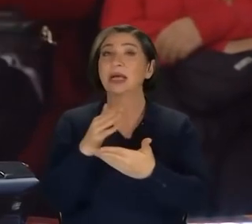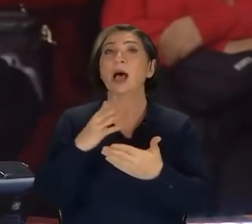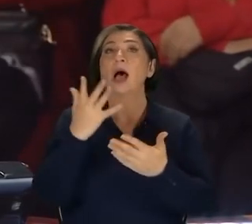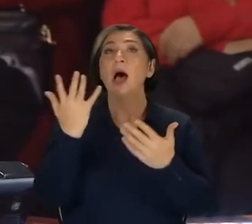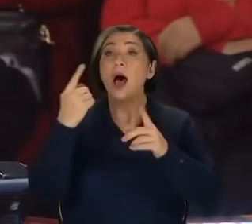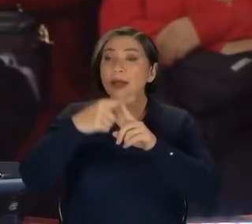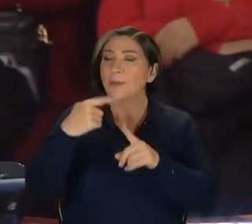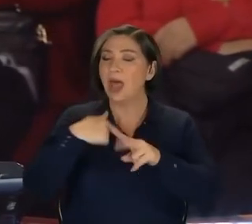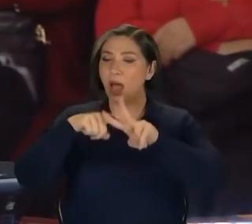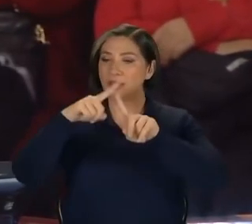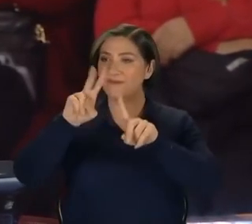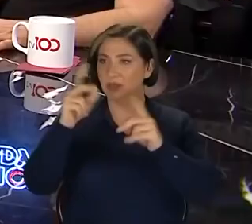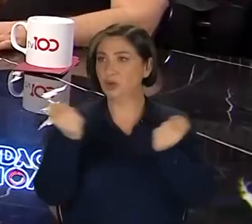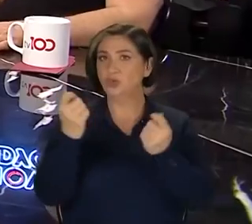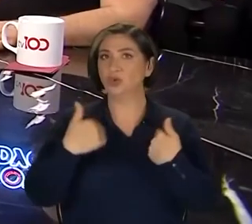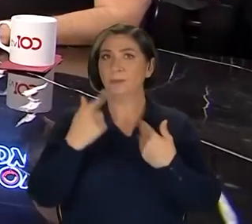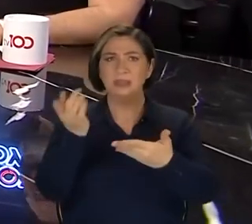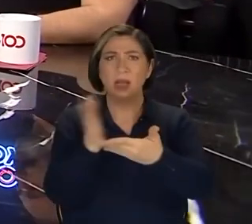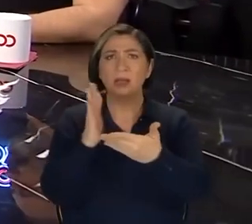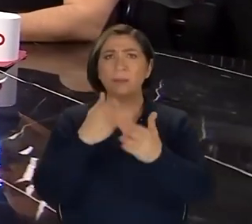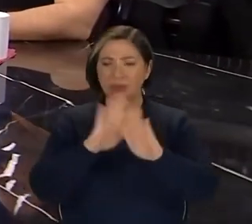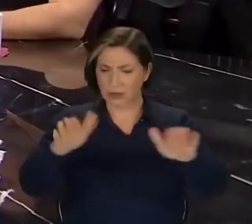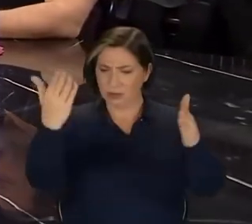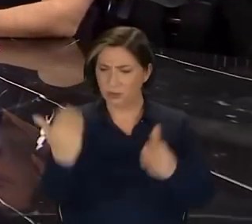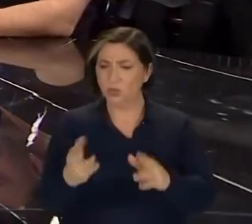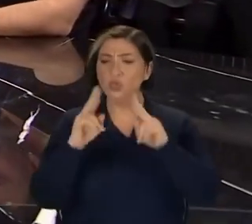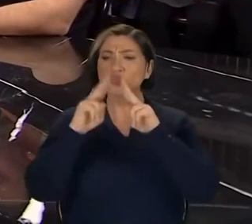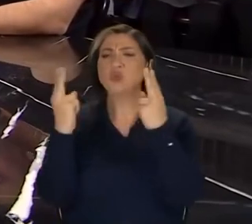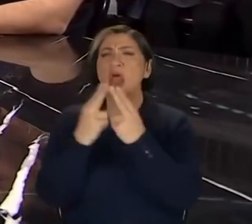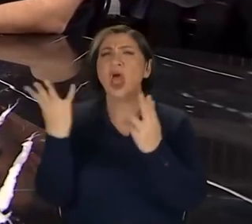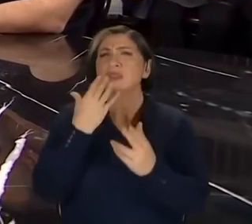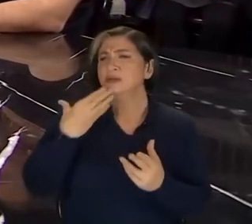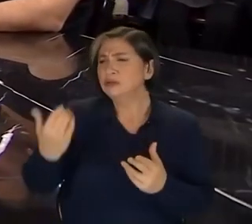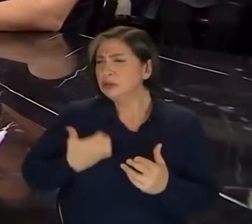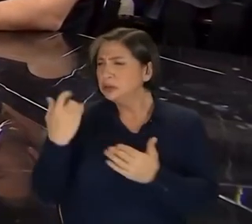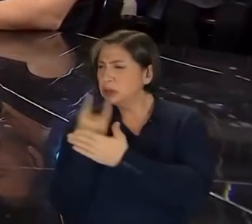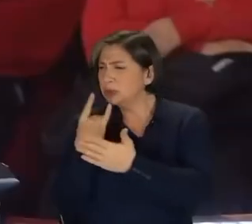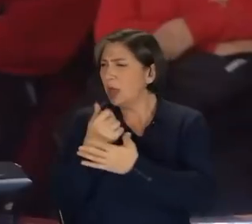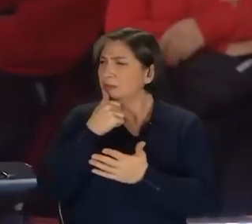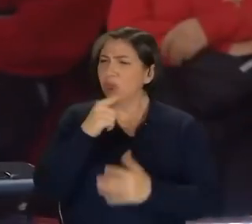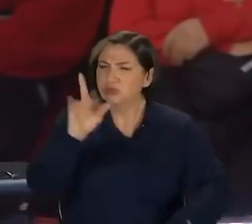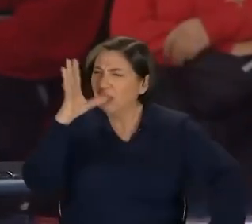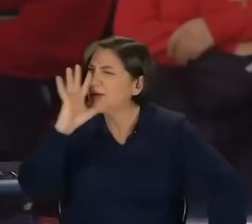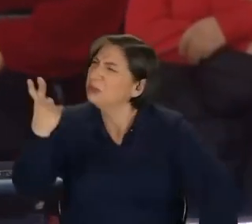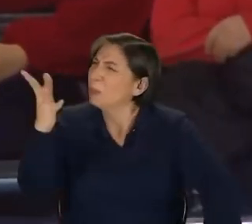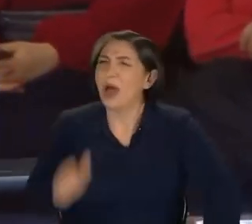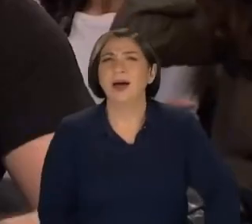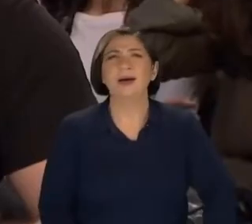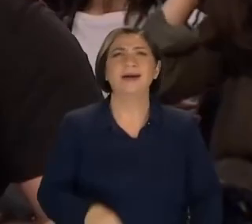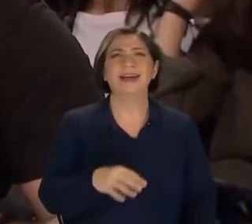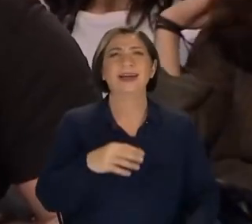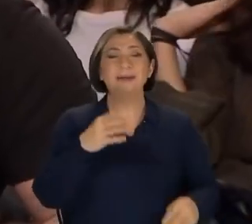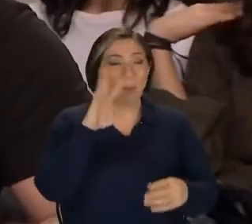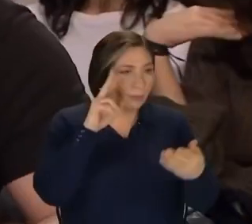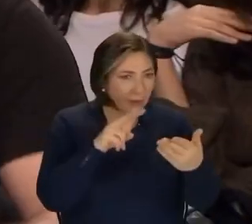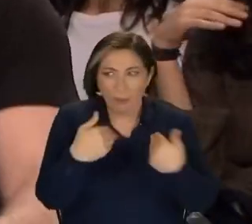hatta yani o zaman ben ATV'de çalışıyorum ve bir dergi masanın üzerine duruyor falan. Diyor ki, dünyanın en seksi erkeğini seçtim. Dedim, kim bu salak acaba? Bizim evde seçtim.